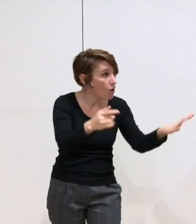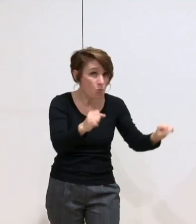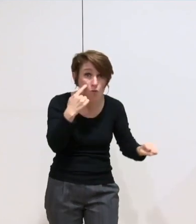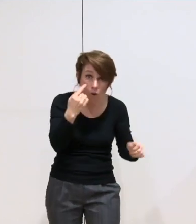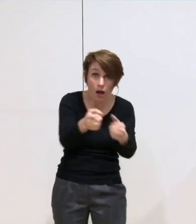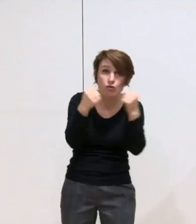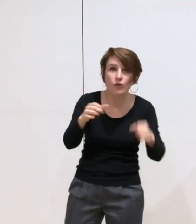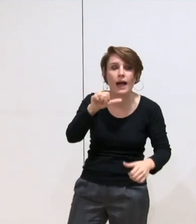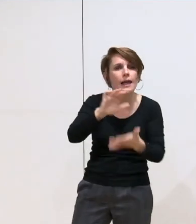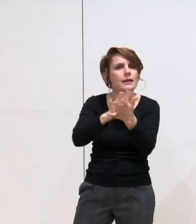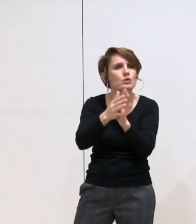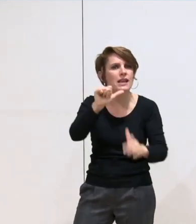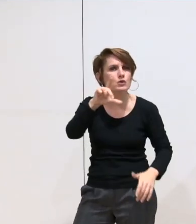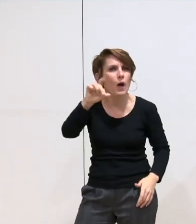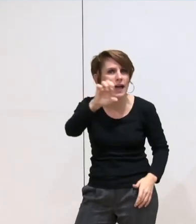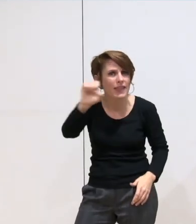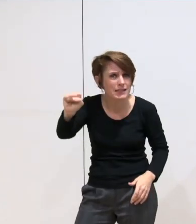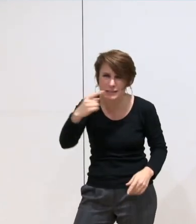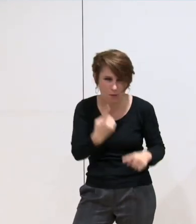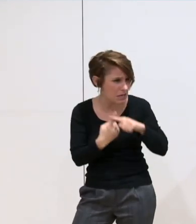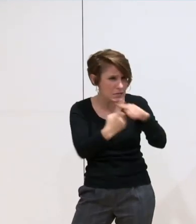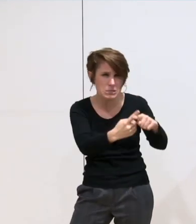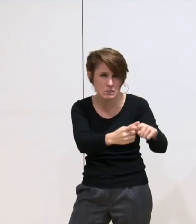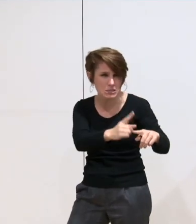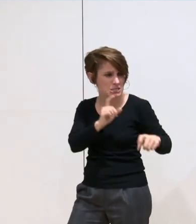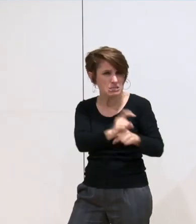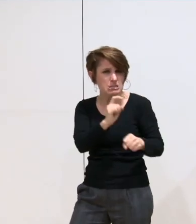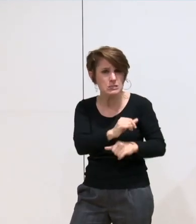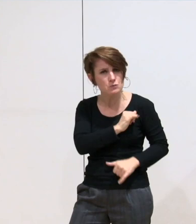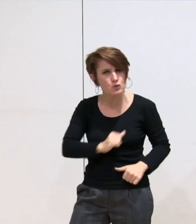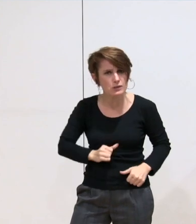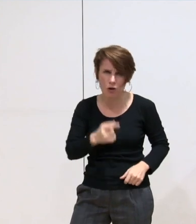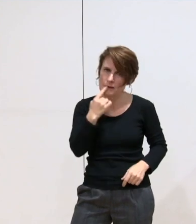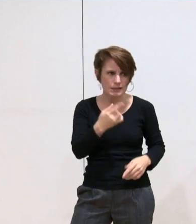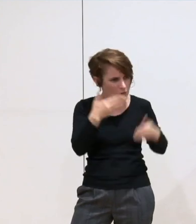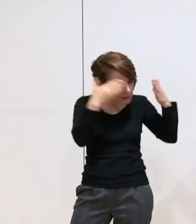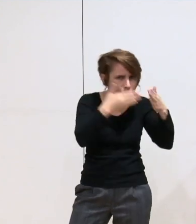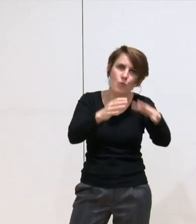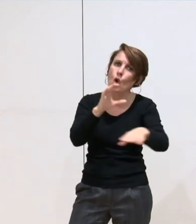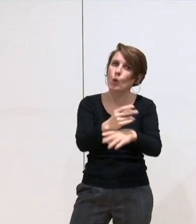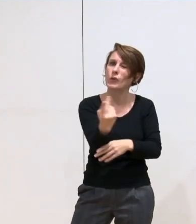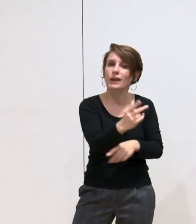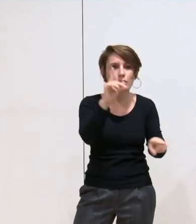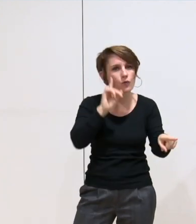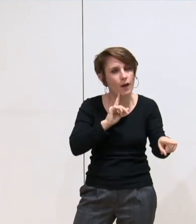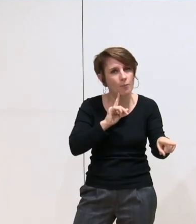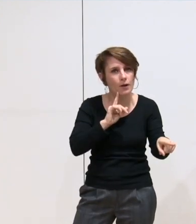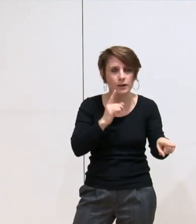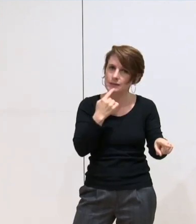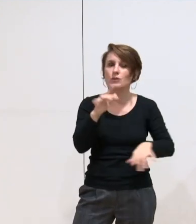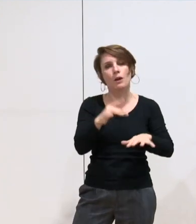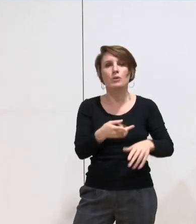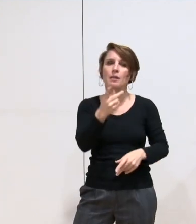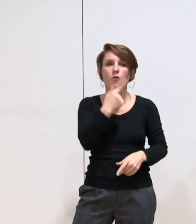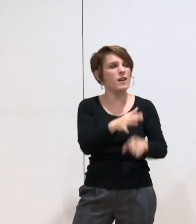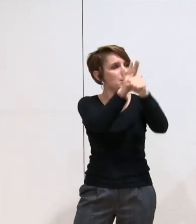élégante. Évidemment, on ne se concentre d'ailleurs que sur les femmes. C'est peut-être une question un peu plus simple à régler.